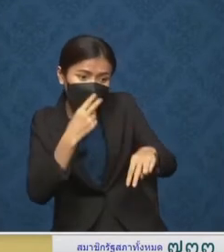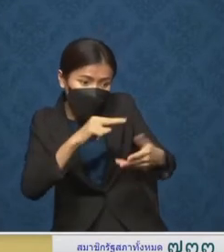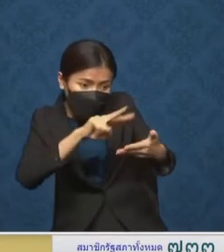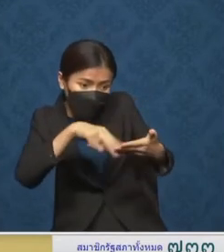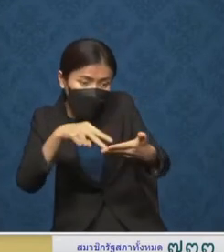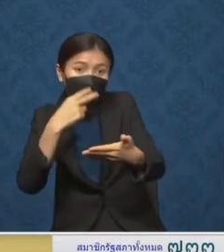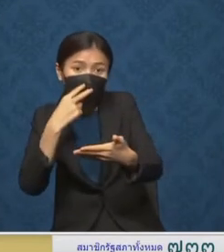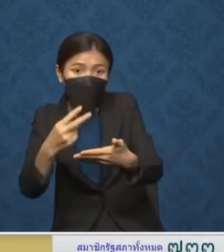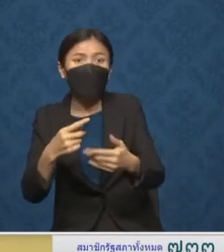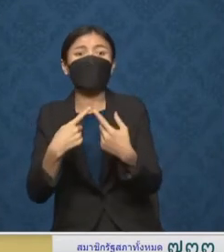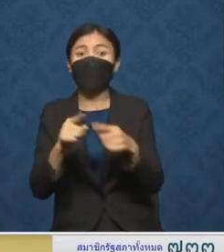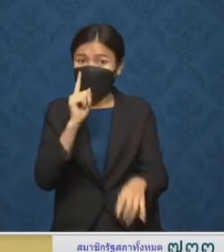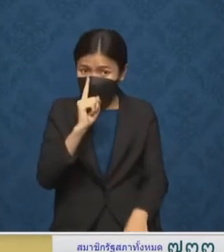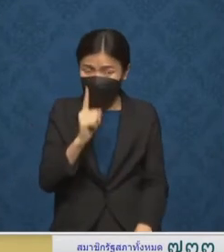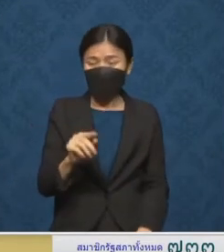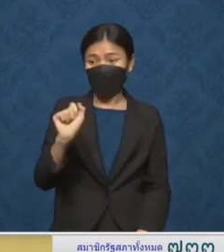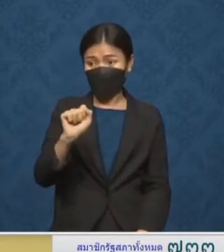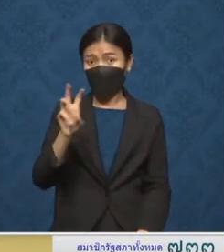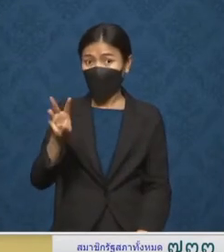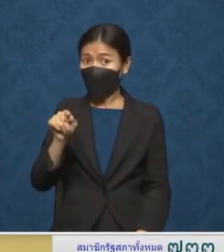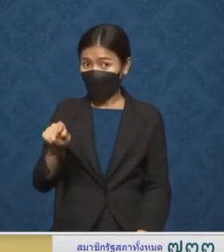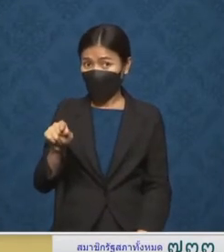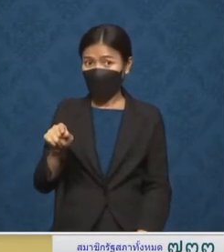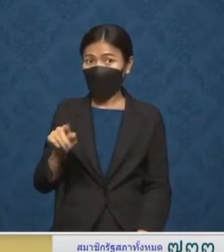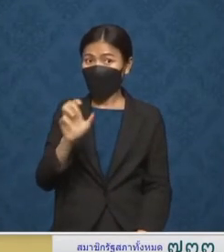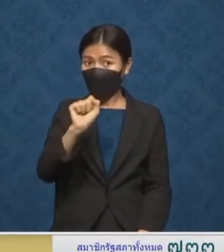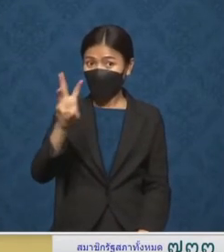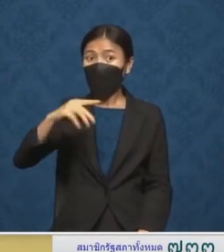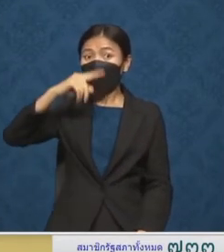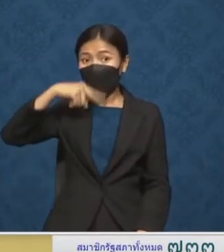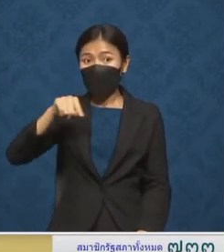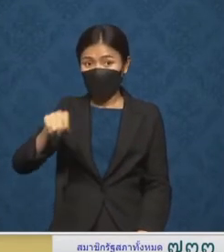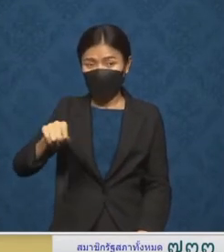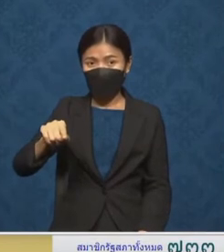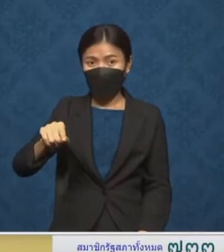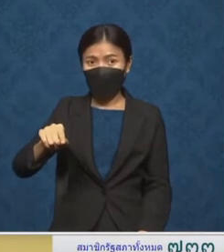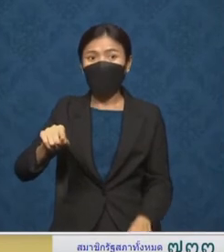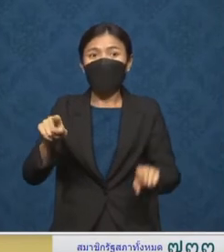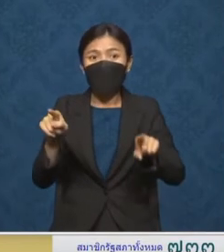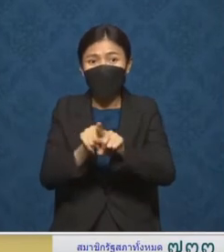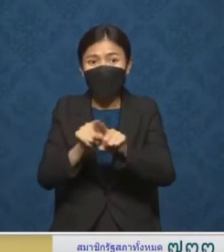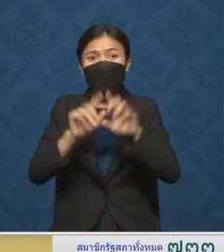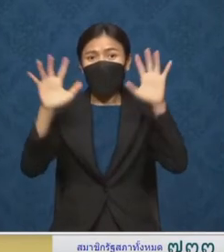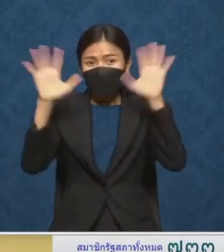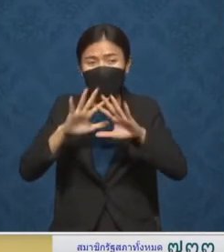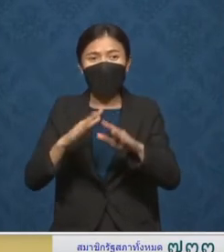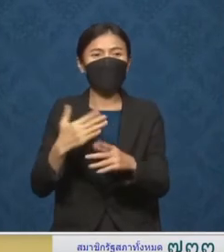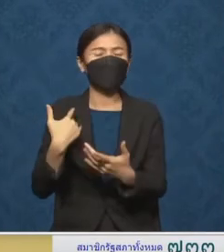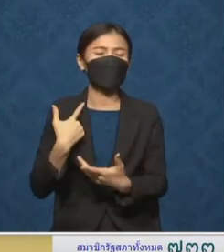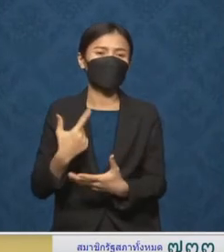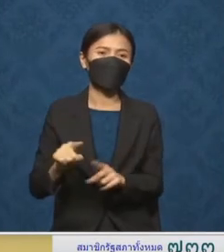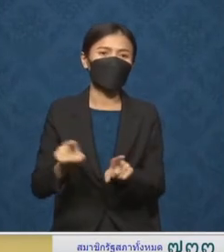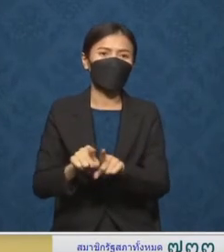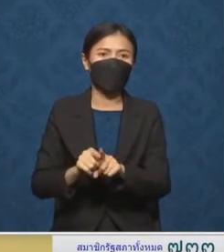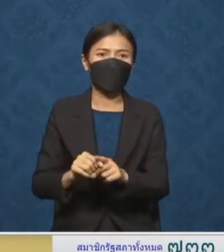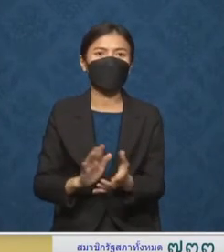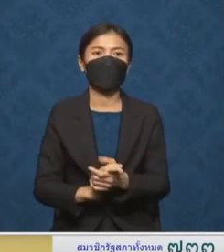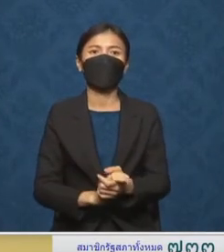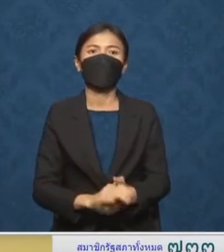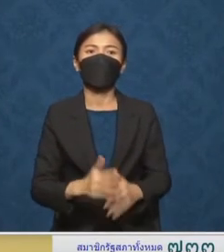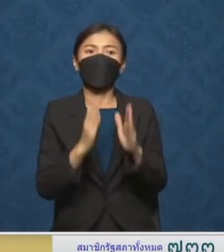หน้าหลักที่แท้จริงของวุฒิสภาไทยก็คือการเป็นหนึ่งในกลไกที่คอยกดทับอำนาจที่มาจากการเลือกตั้ง